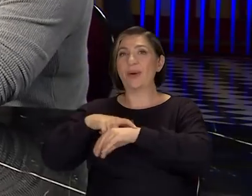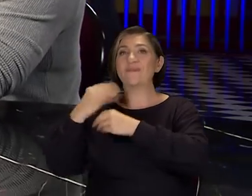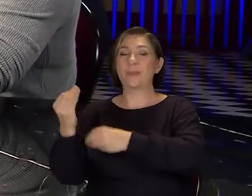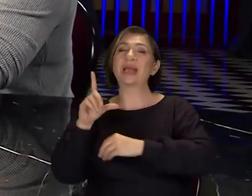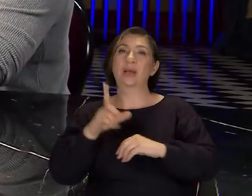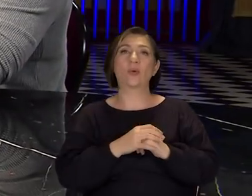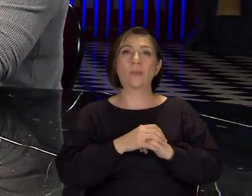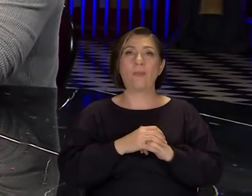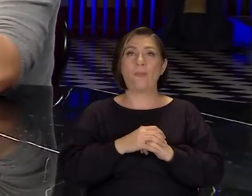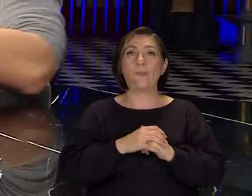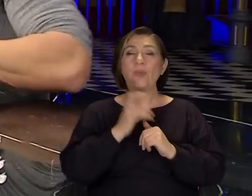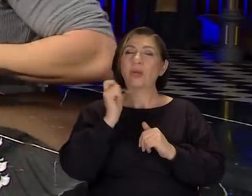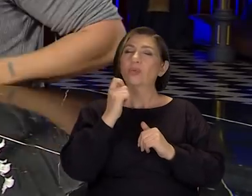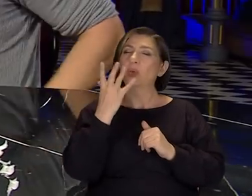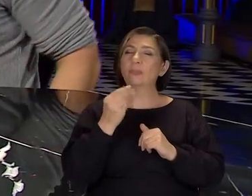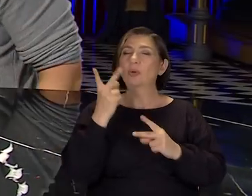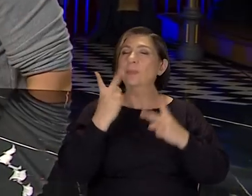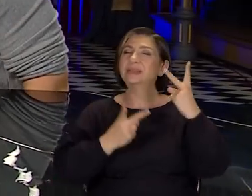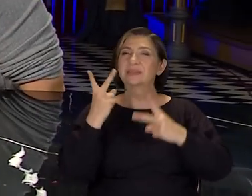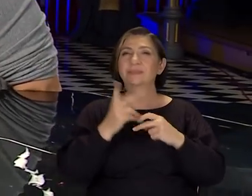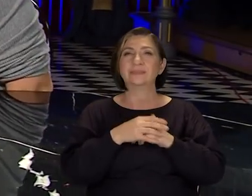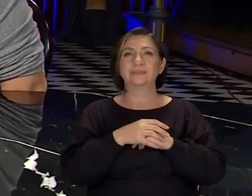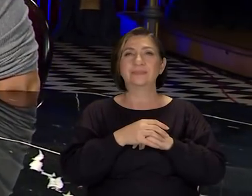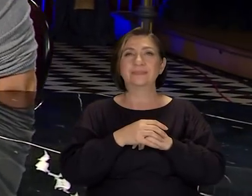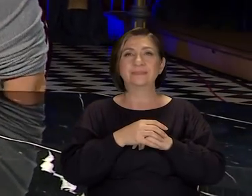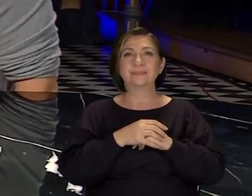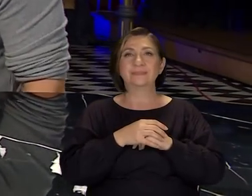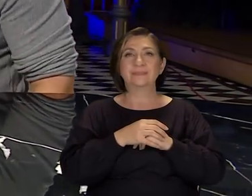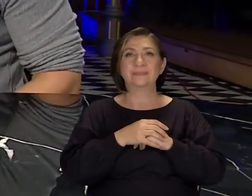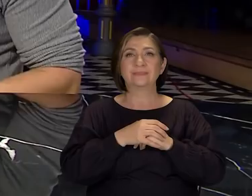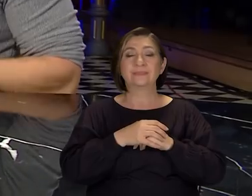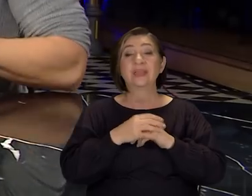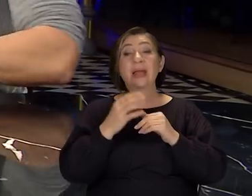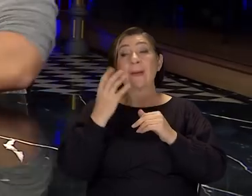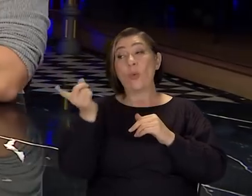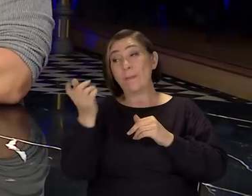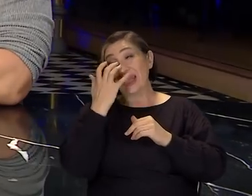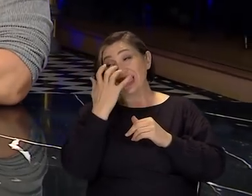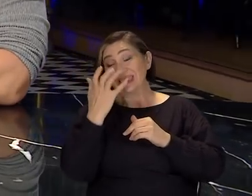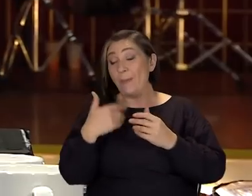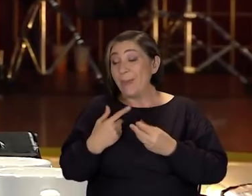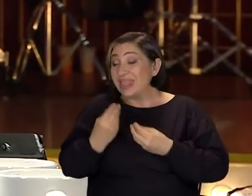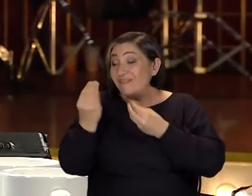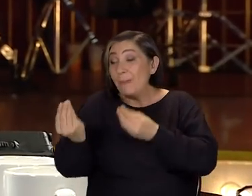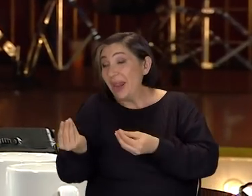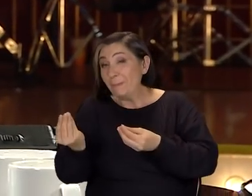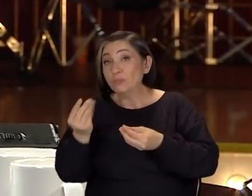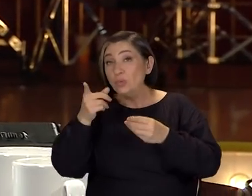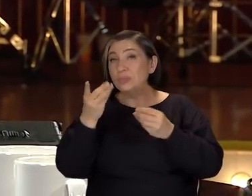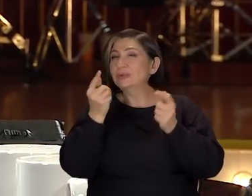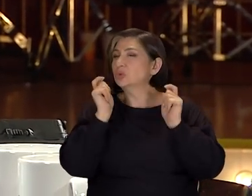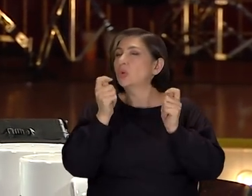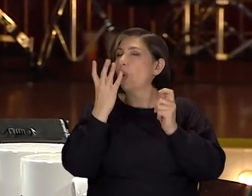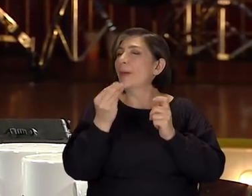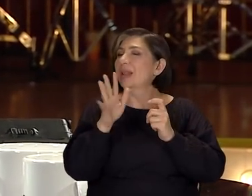biraz zor olabiliyor bazen. Yani hani beklentiler ve verebileceklerin. Ama tabii şunu biliyorsun değil mi?